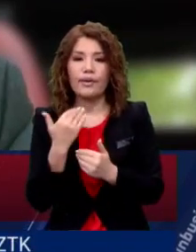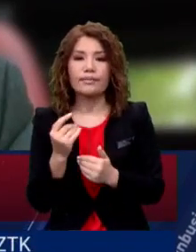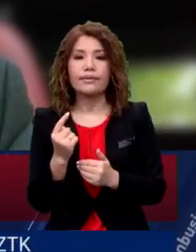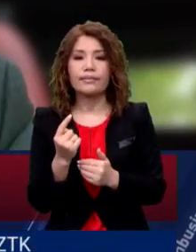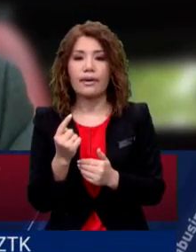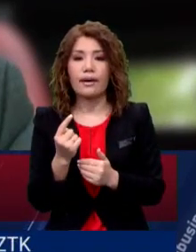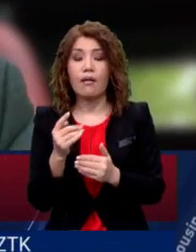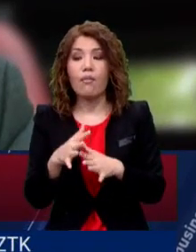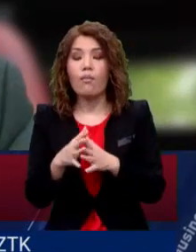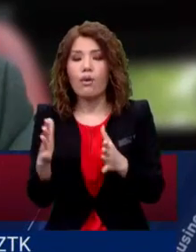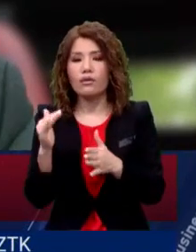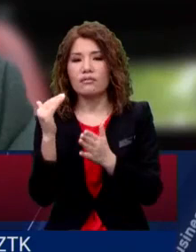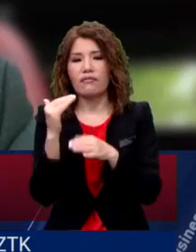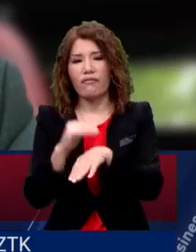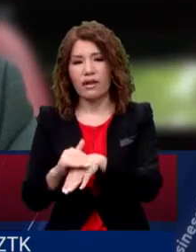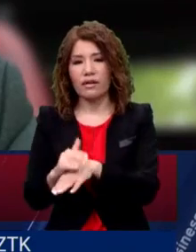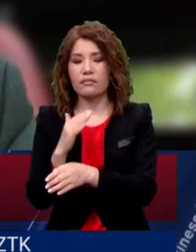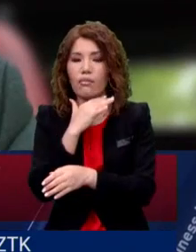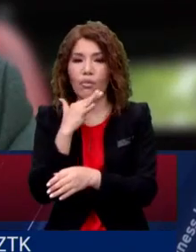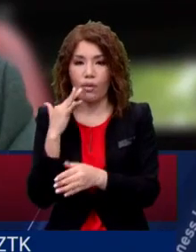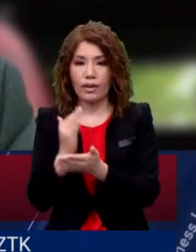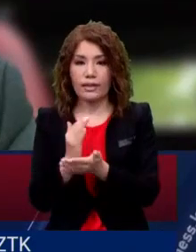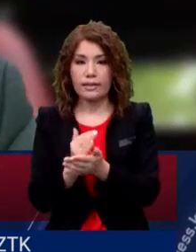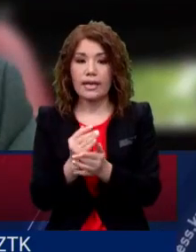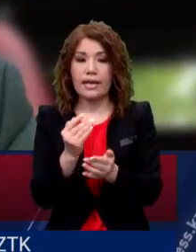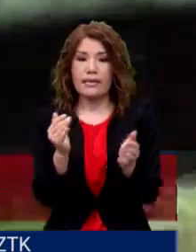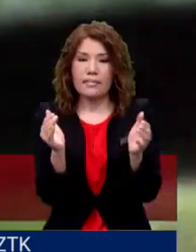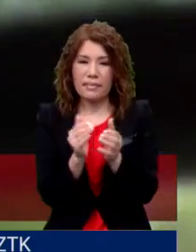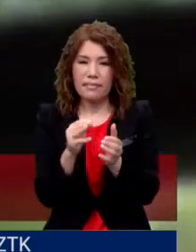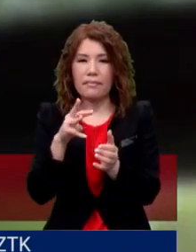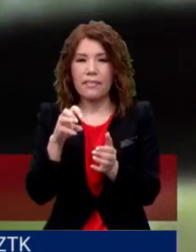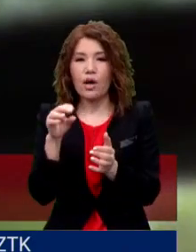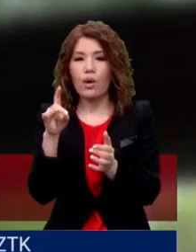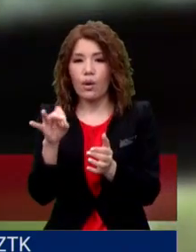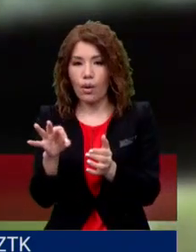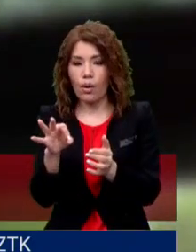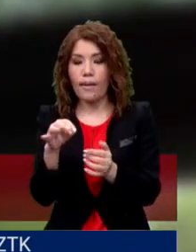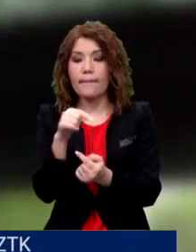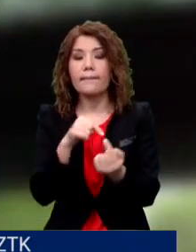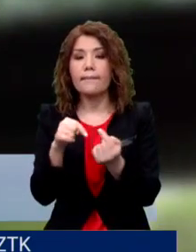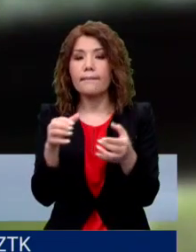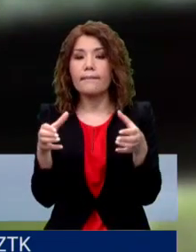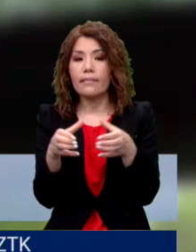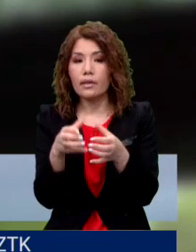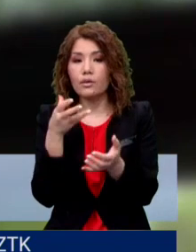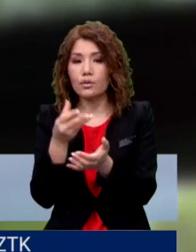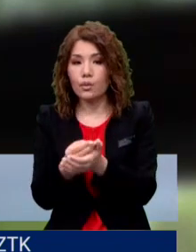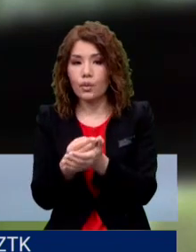Енді бұл жерде көптеген факторлар бар. Себебі шағын микро бизнестің өкілдері